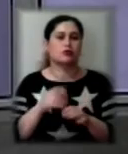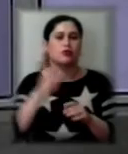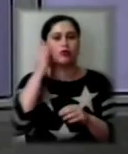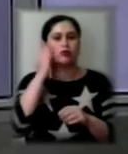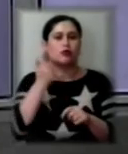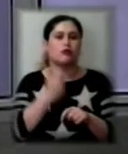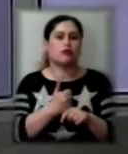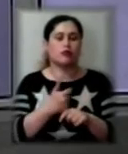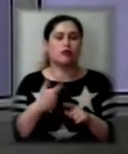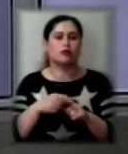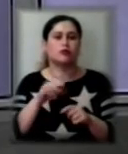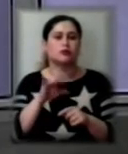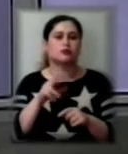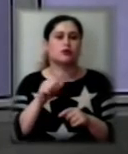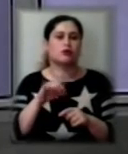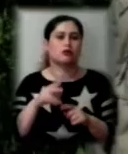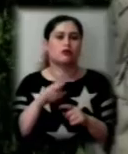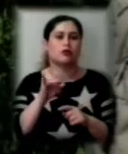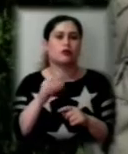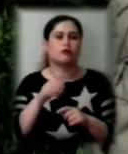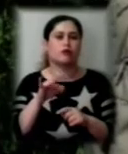медичного закладу Віктор Фомін.